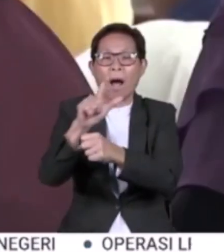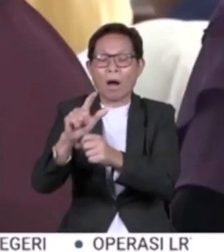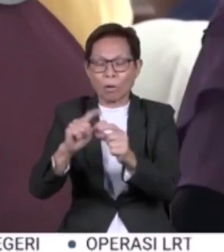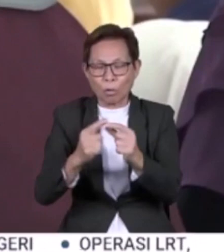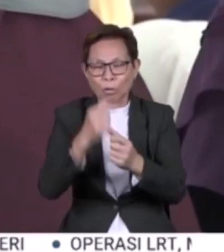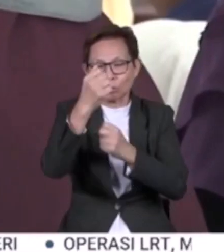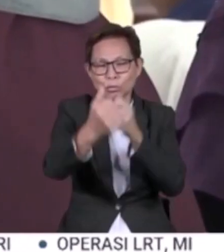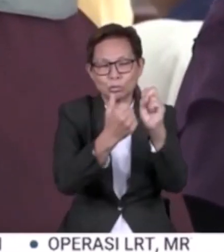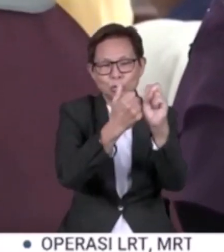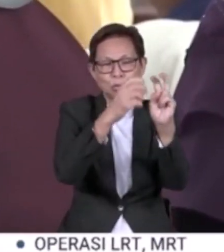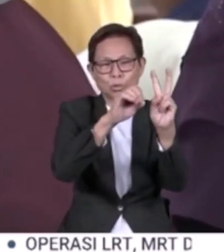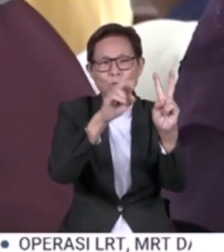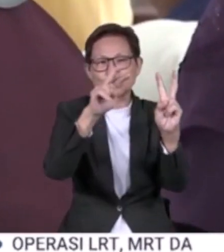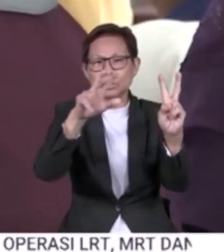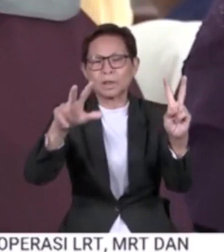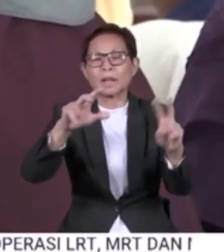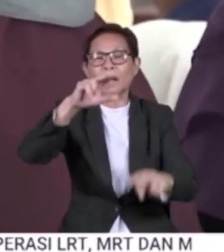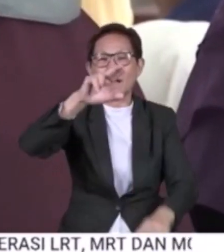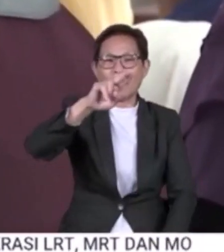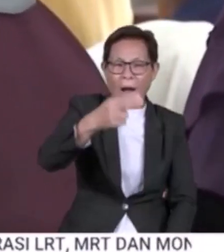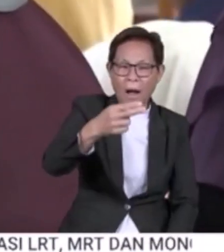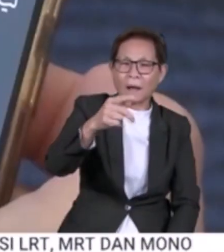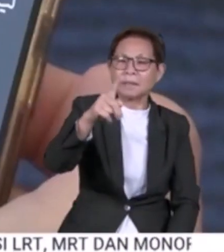Hadi Muhammad syar'i